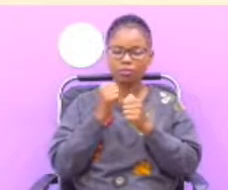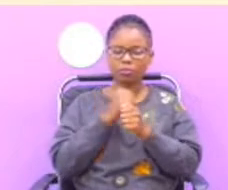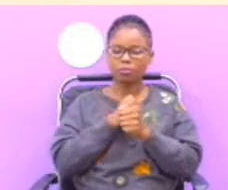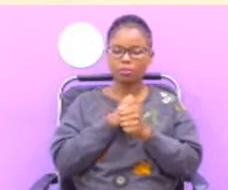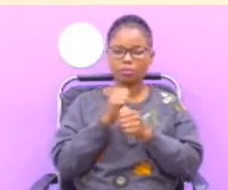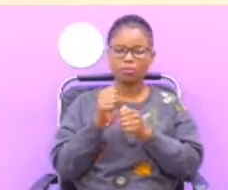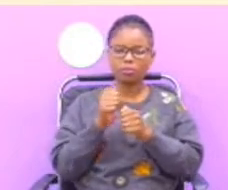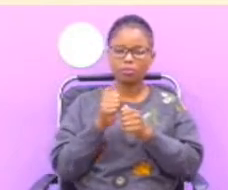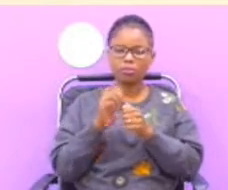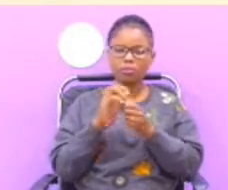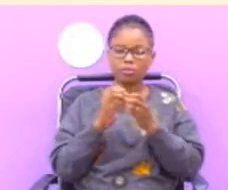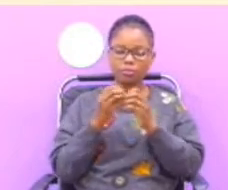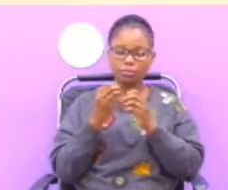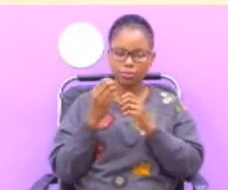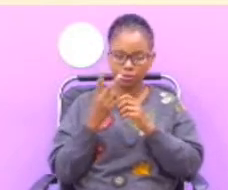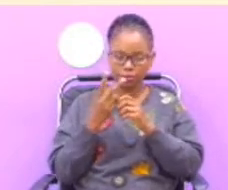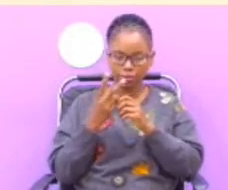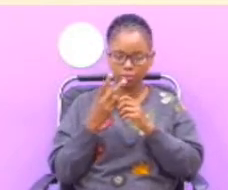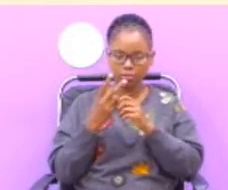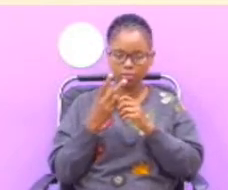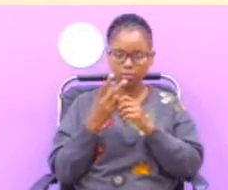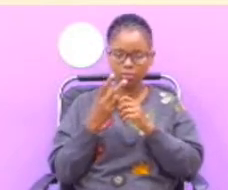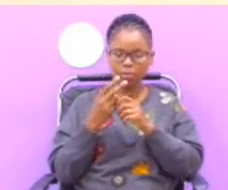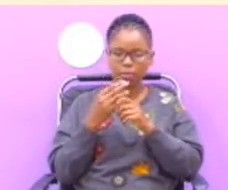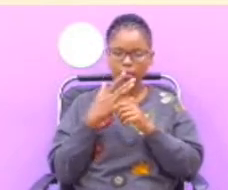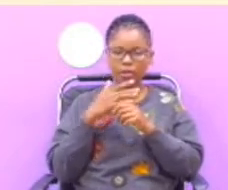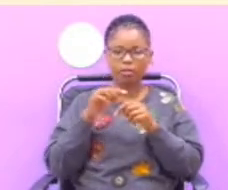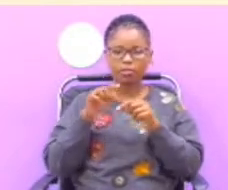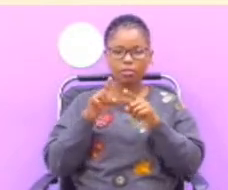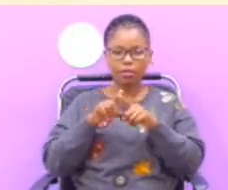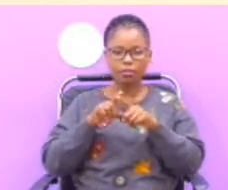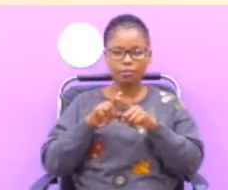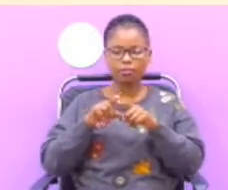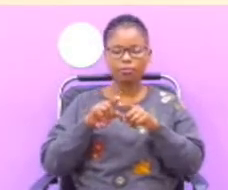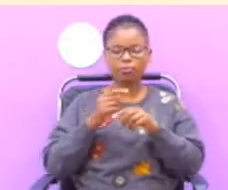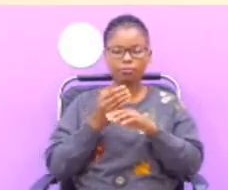Nikio kamre ni gake eri karatuira. Ona mage keja.